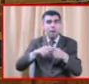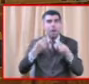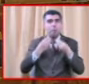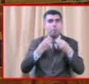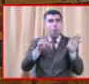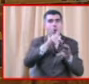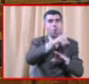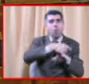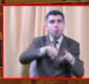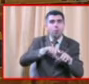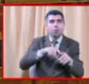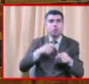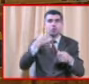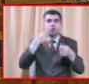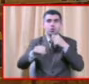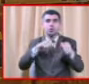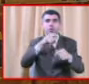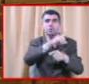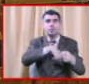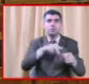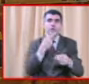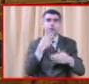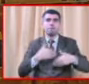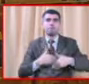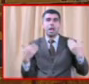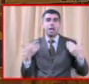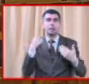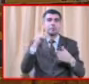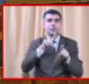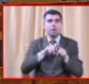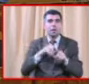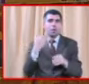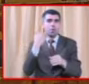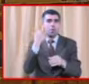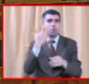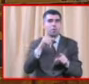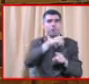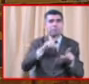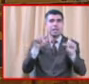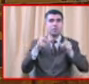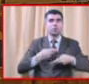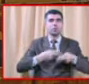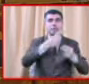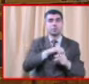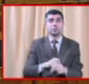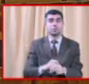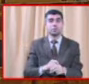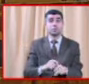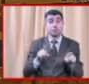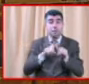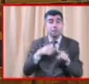منتوجاتها، وهذا أدى إلى طغيان التسطيح ودغدغة الأحاسيس. السيد